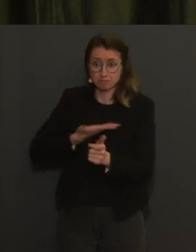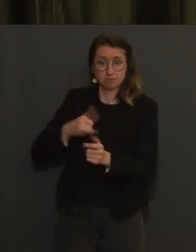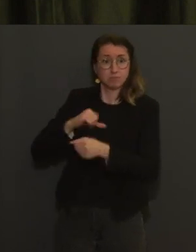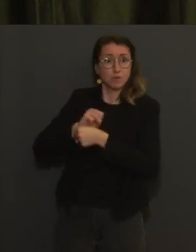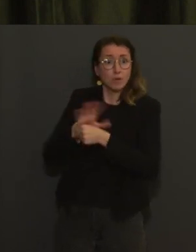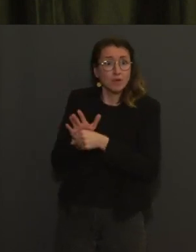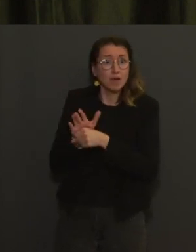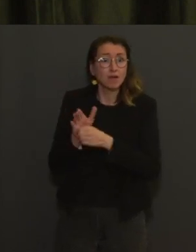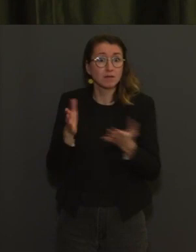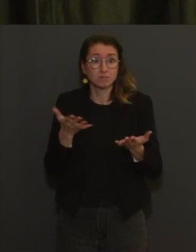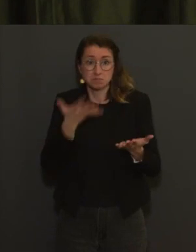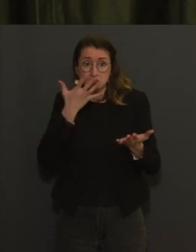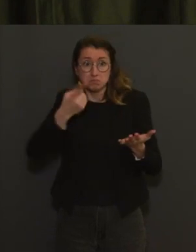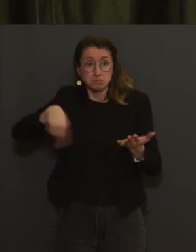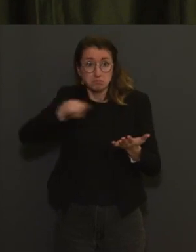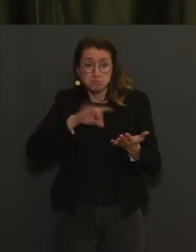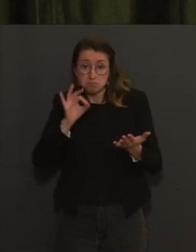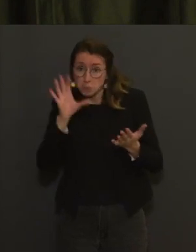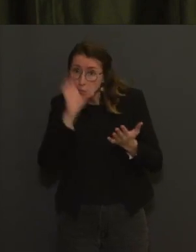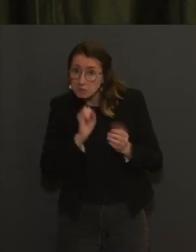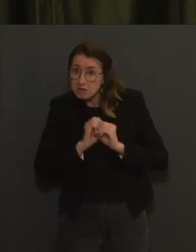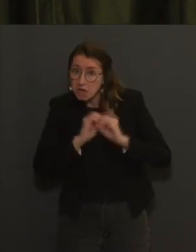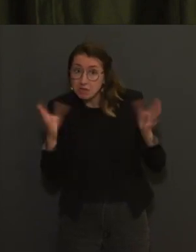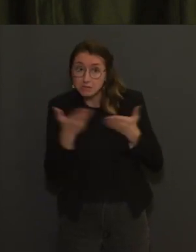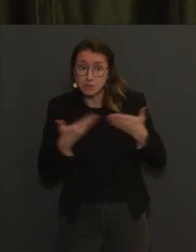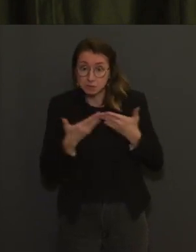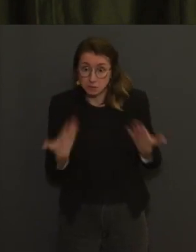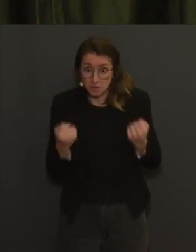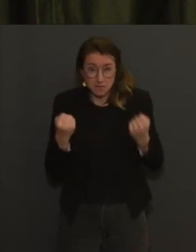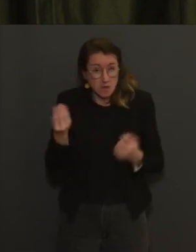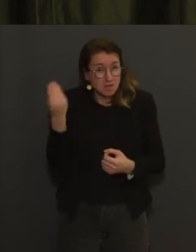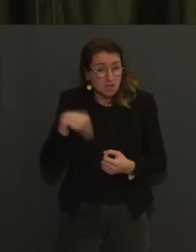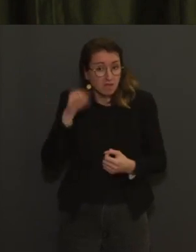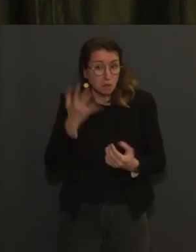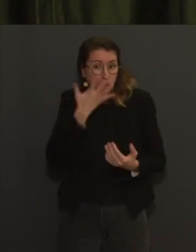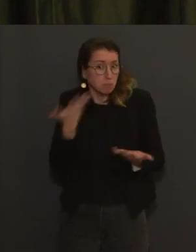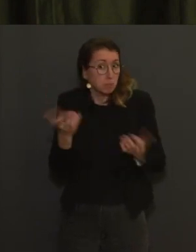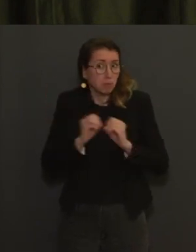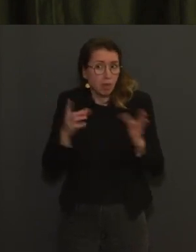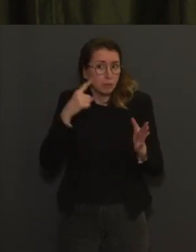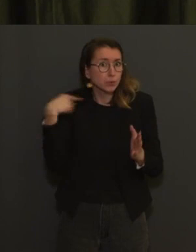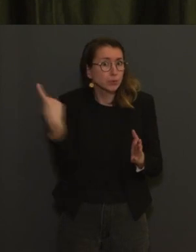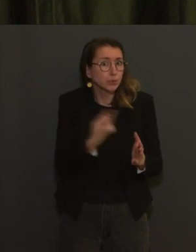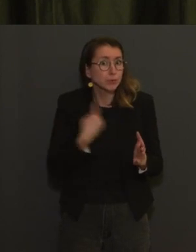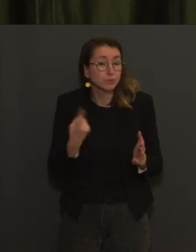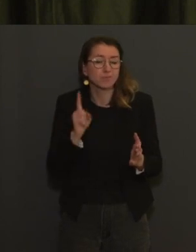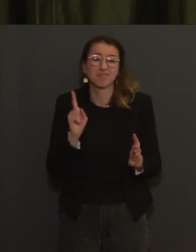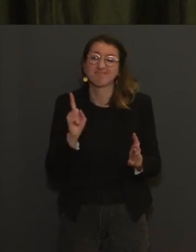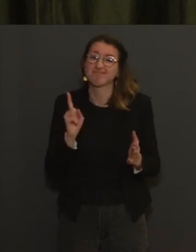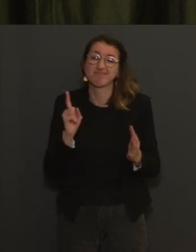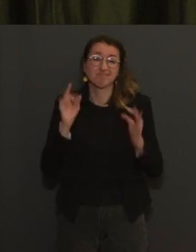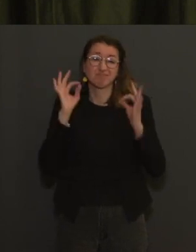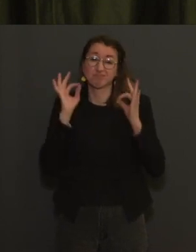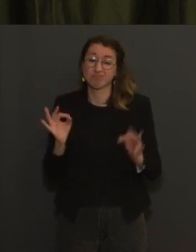est dramatique. Et pourtant, encore, nous constatons que certains, pas tous,